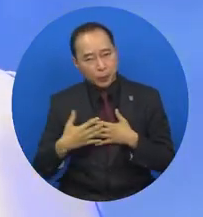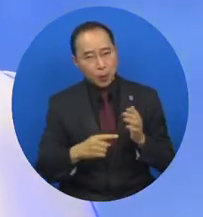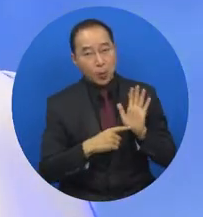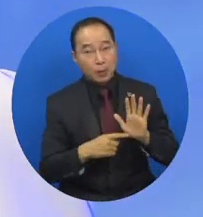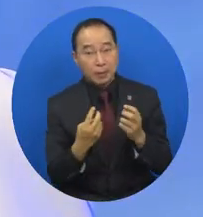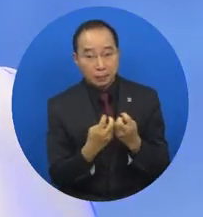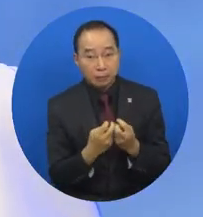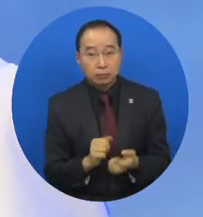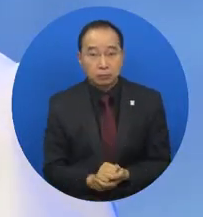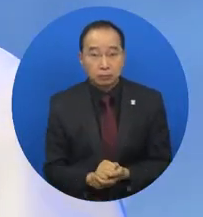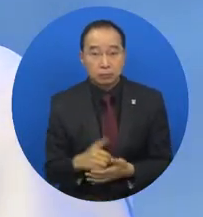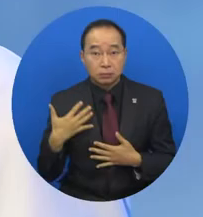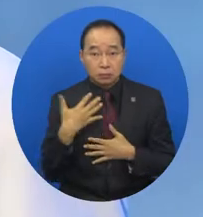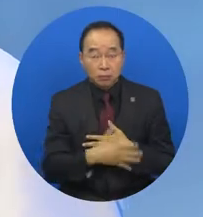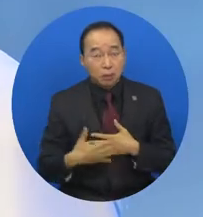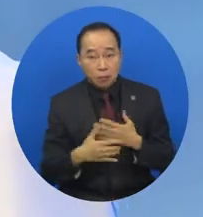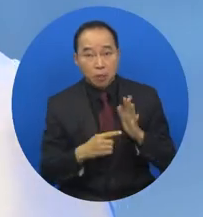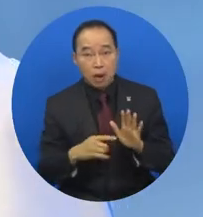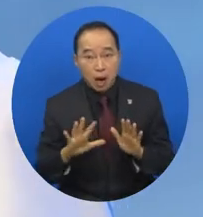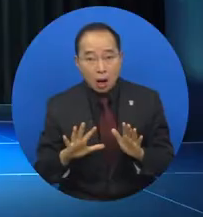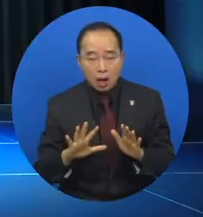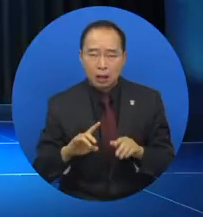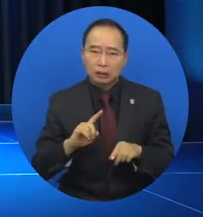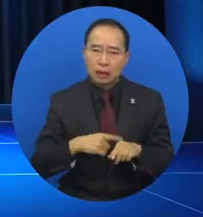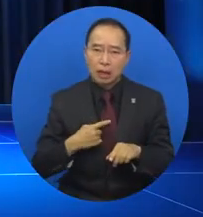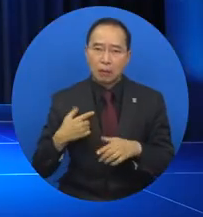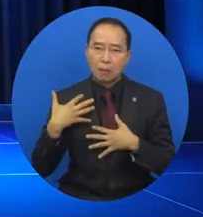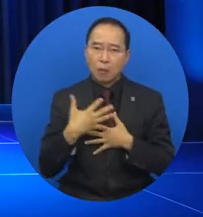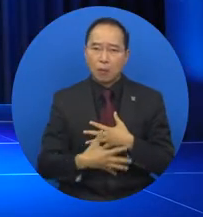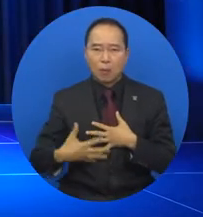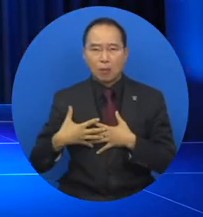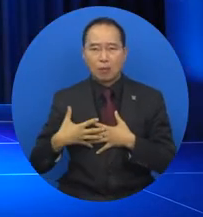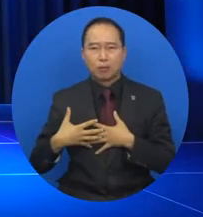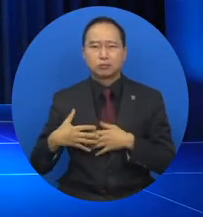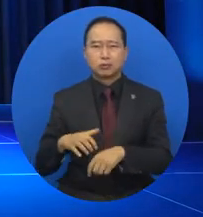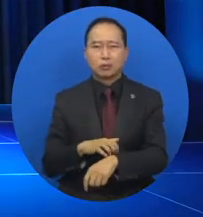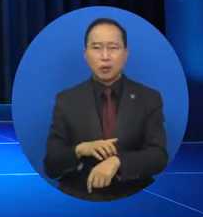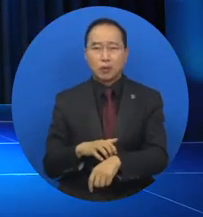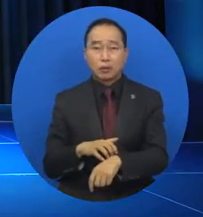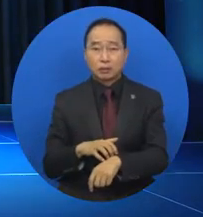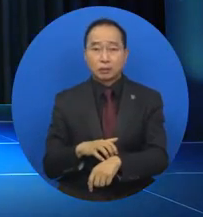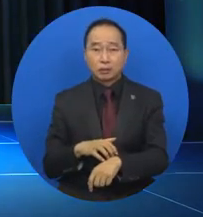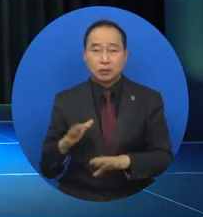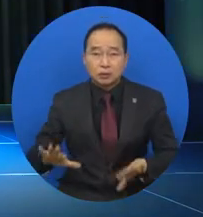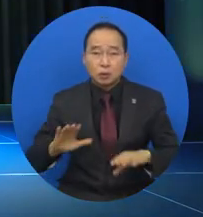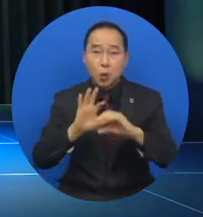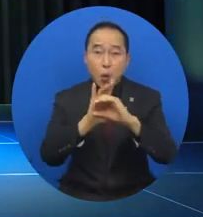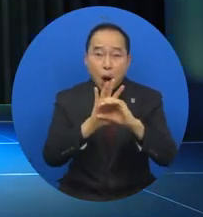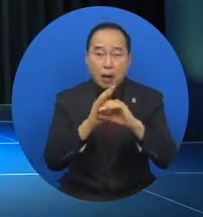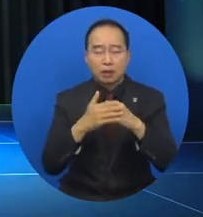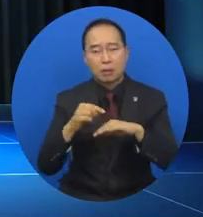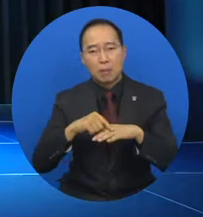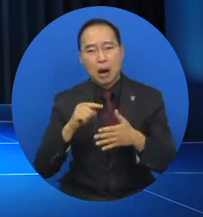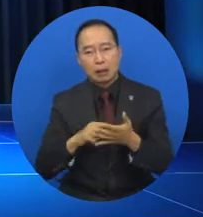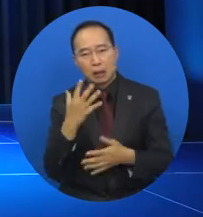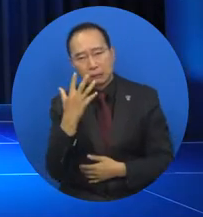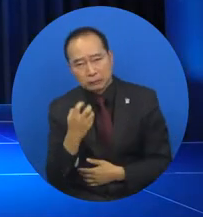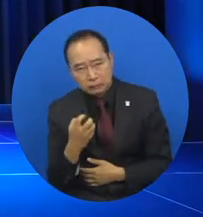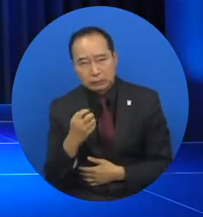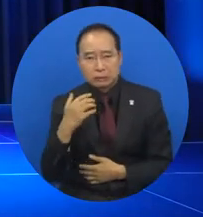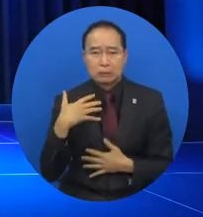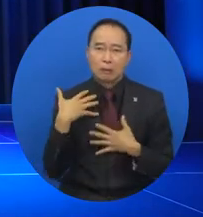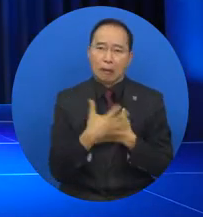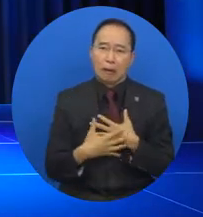표현하지 못하면 몸도 불편해지는데요. 코로나19로 인해 몸과 마음의 고통을 호소하는 분들이 참